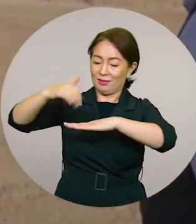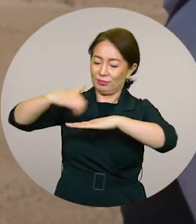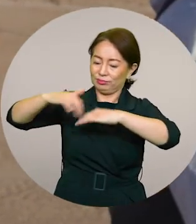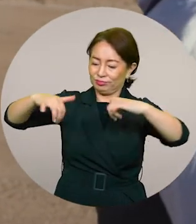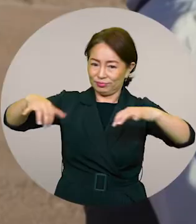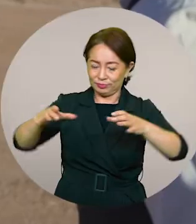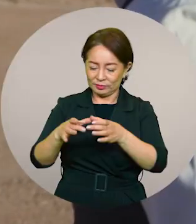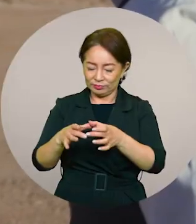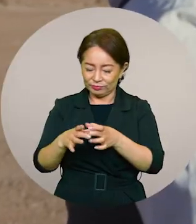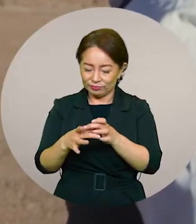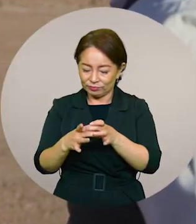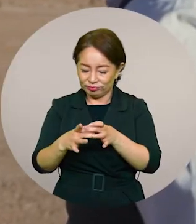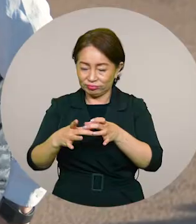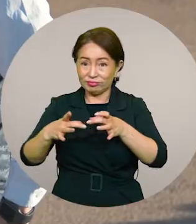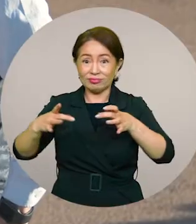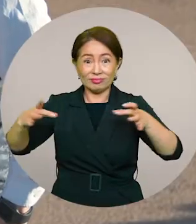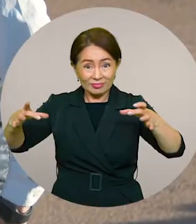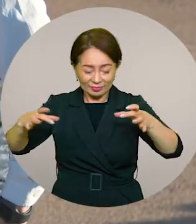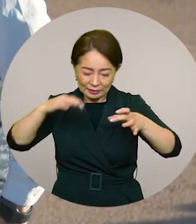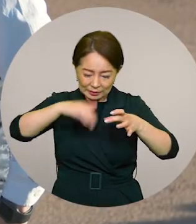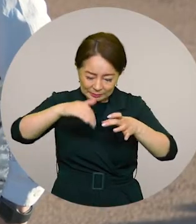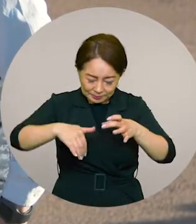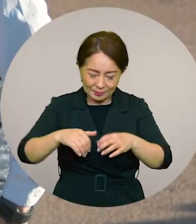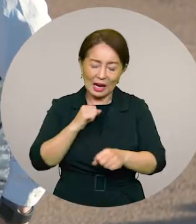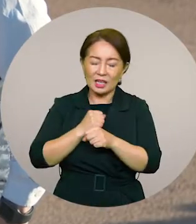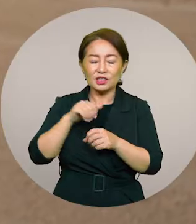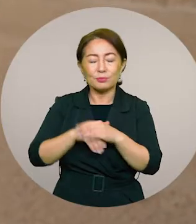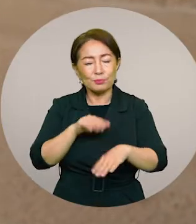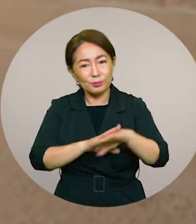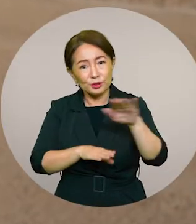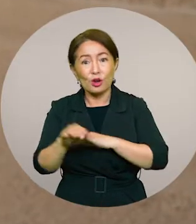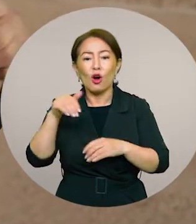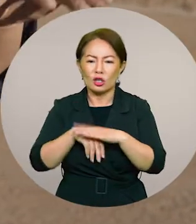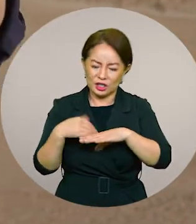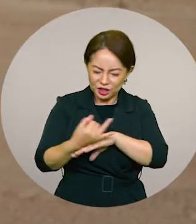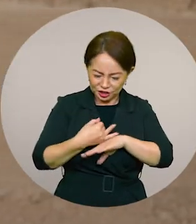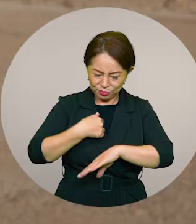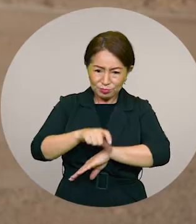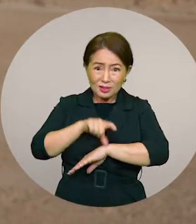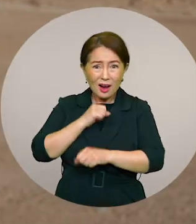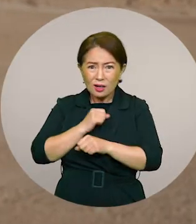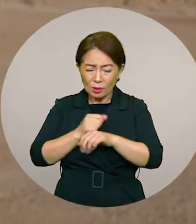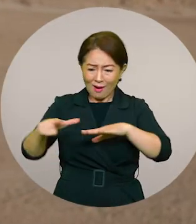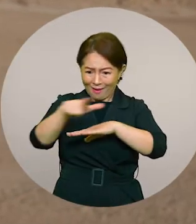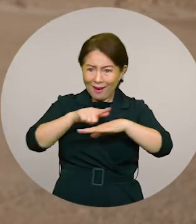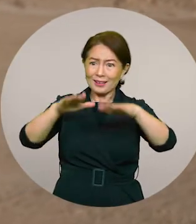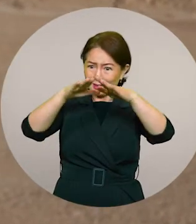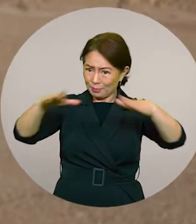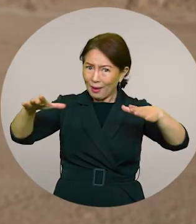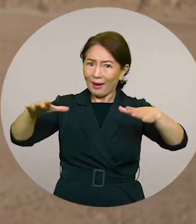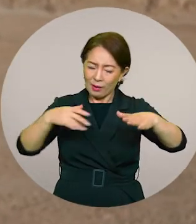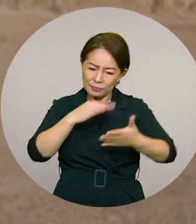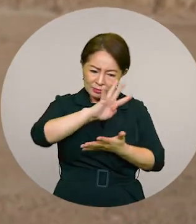яг энэ координат системийг газрын гүн рүү шилжүүлэх тэр ажилд бас би гараа бий оролцож байна. Багшаадарын инженерийн ажил гэдэг бол газрын гадарга дээр байгаа